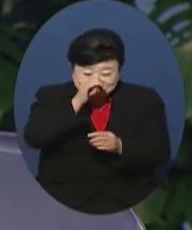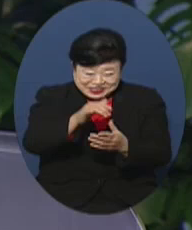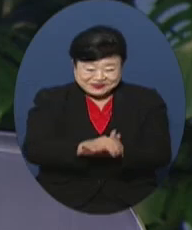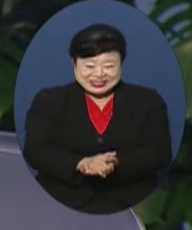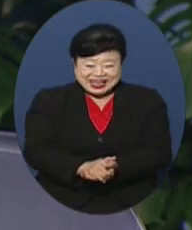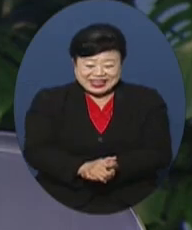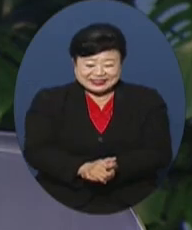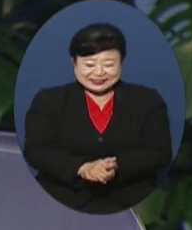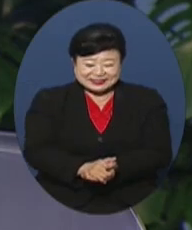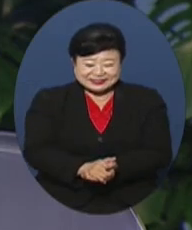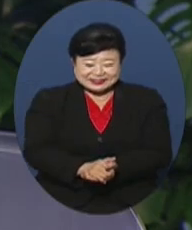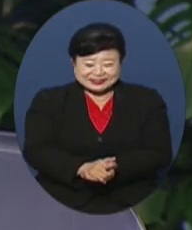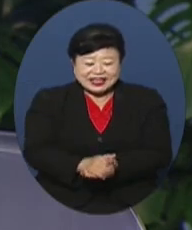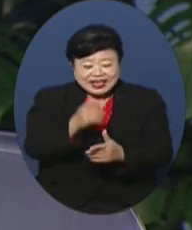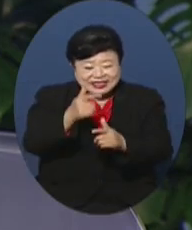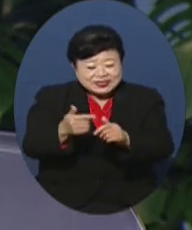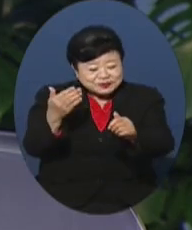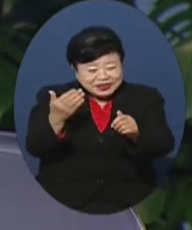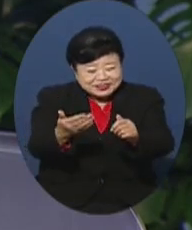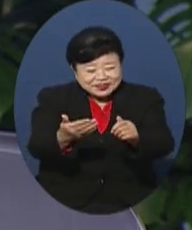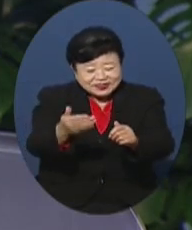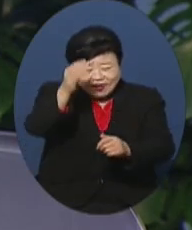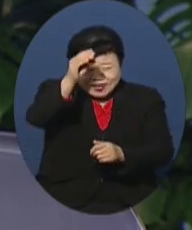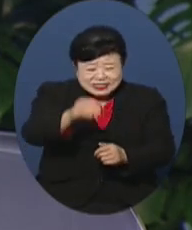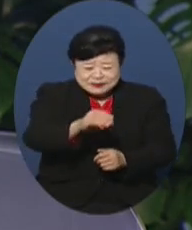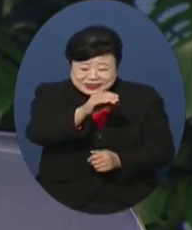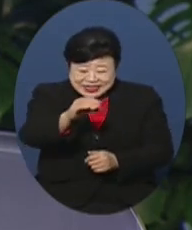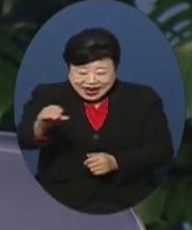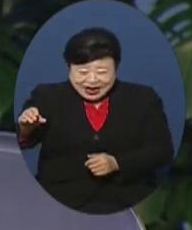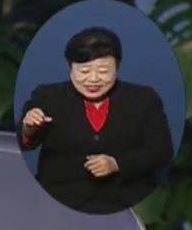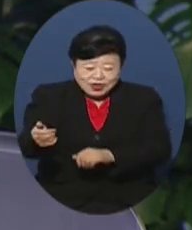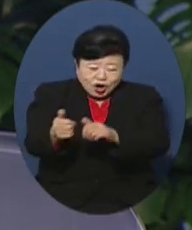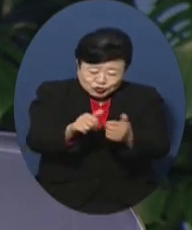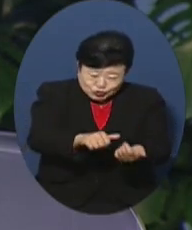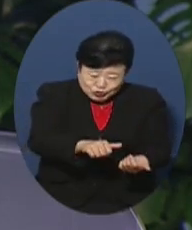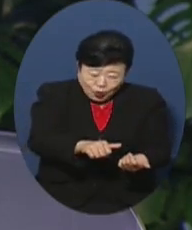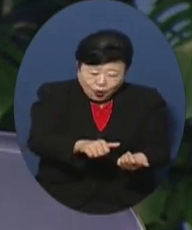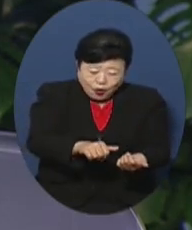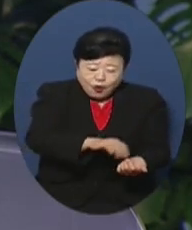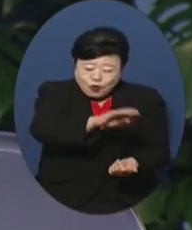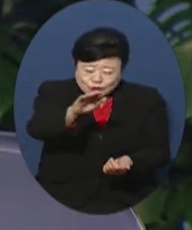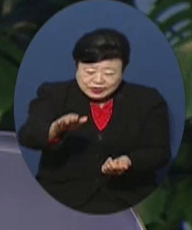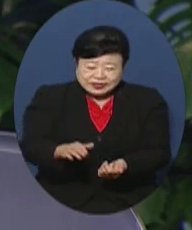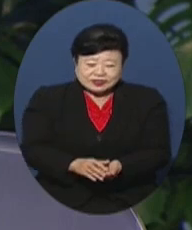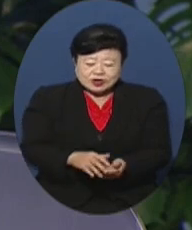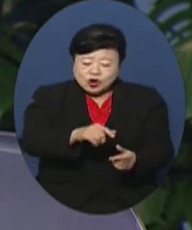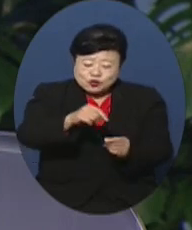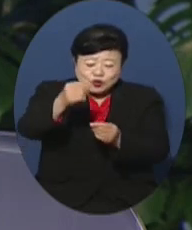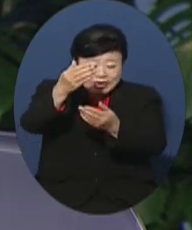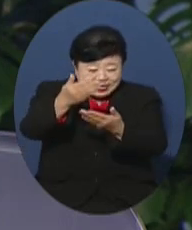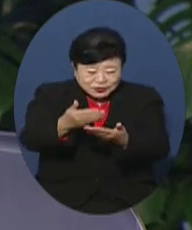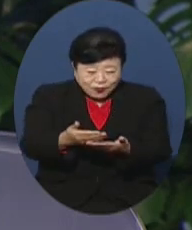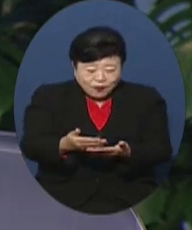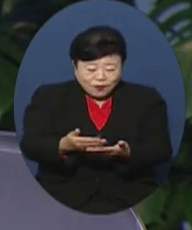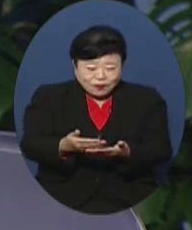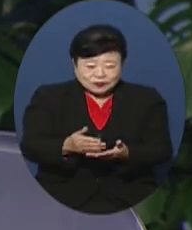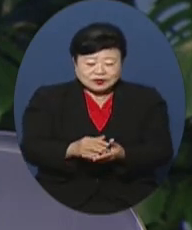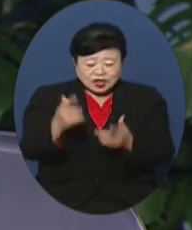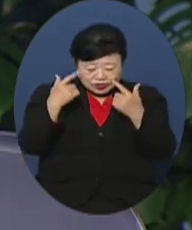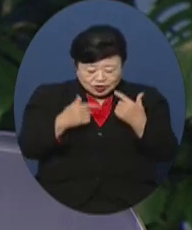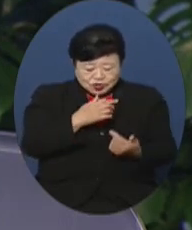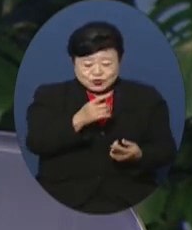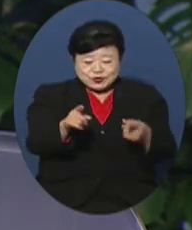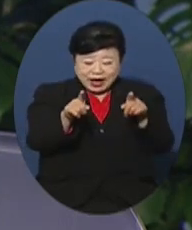말씀하셨습니다. 예수님은 십자가에서 죽으심으로 우리를 구원하시고 늘